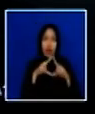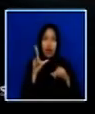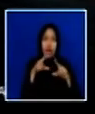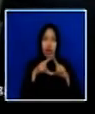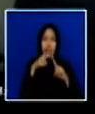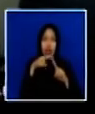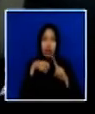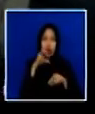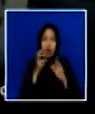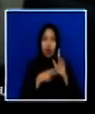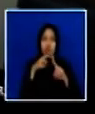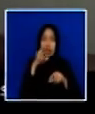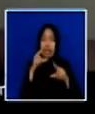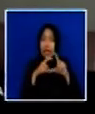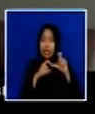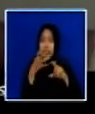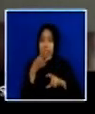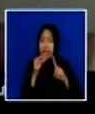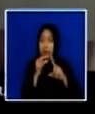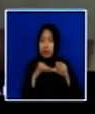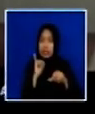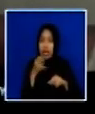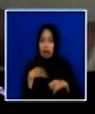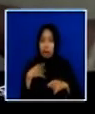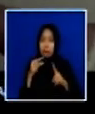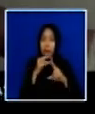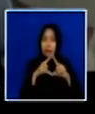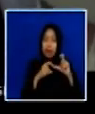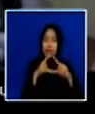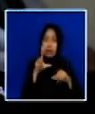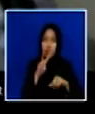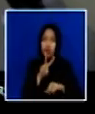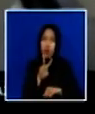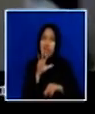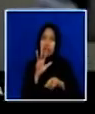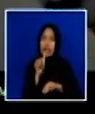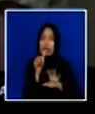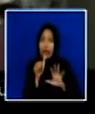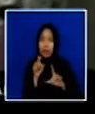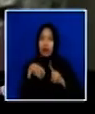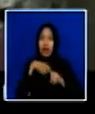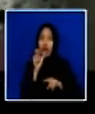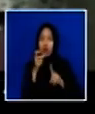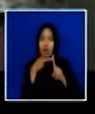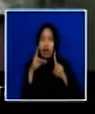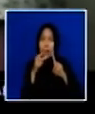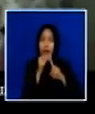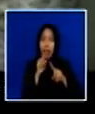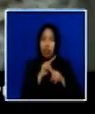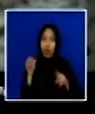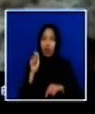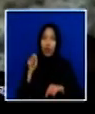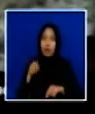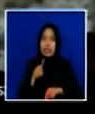untuk mempertanggungjawabkan perbuatannya tersangka akan dijerat pasal 296 KUHP dengan ancaman hukuman Satu tahun lebih